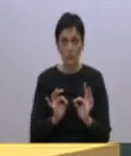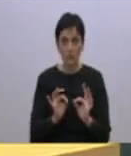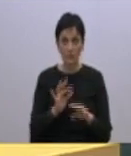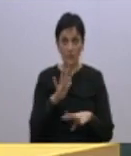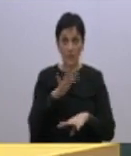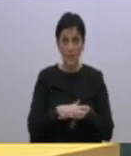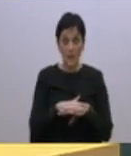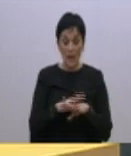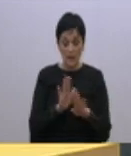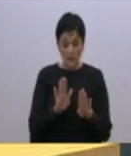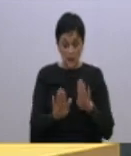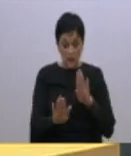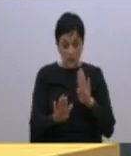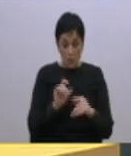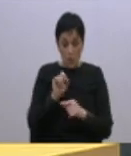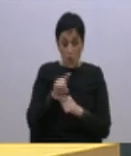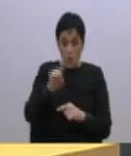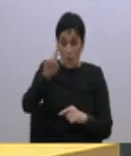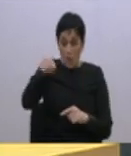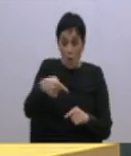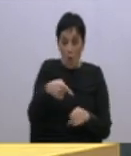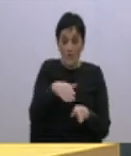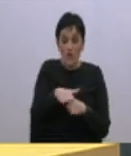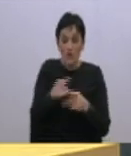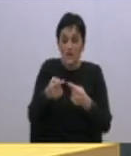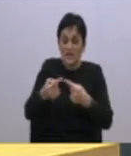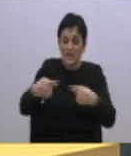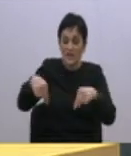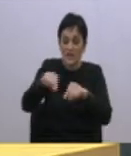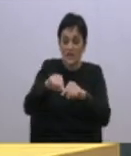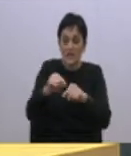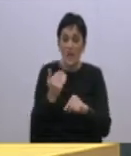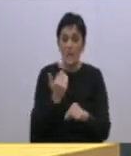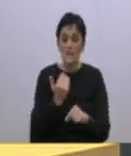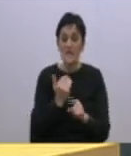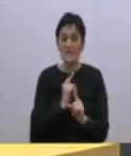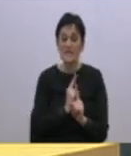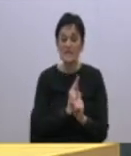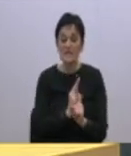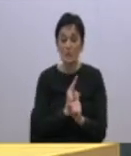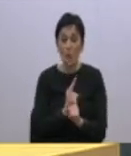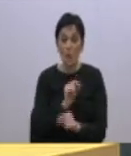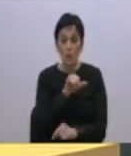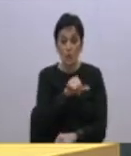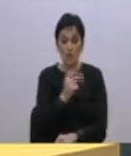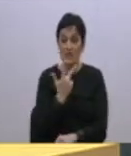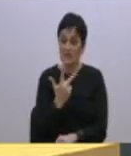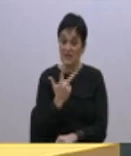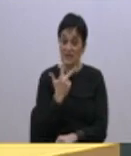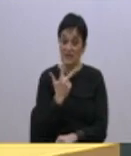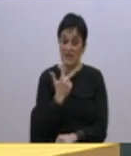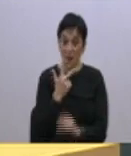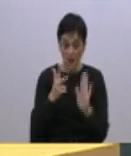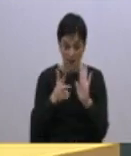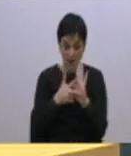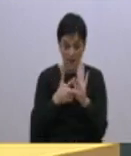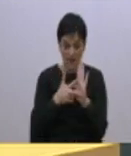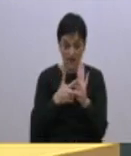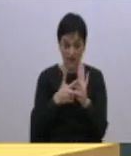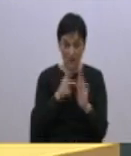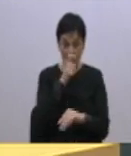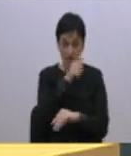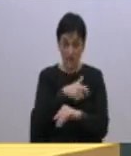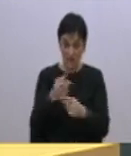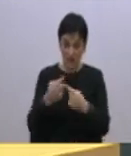ბანკის ხელმძღვანელის მოვალეობის შემსრულებელთა წრეს, მისი მოადგილეებით და სამი ყავს, რვა კაციან, რვა წევრიან